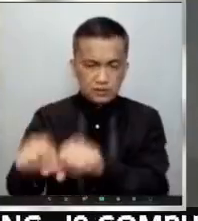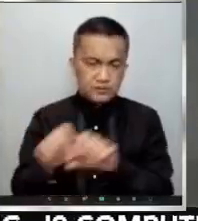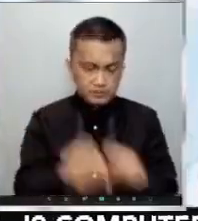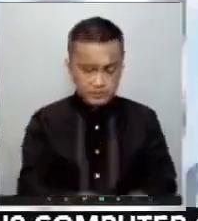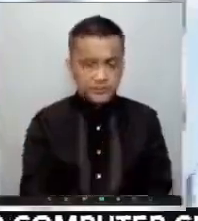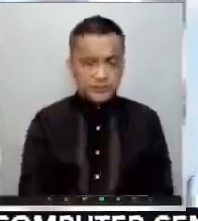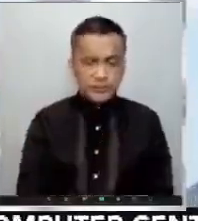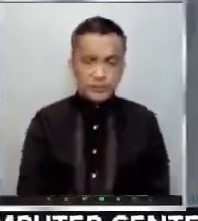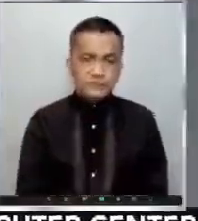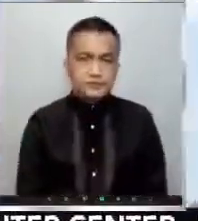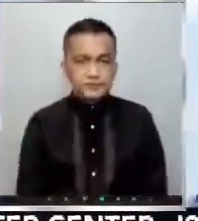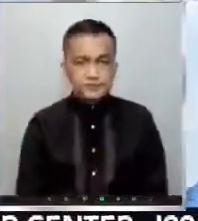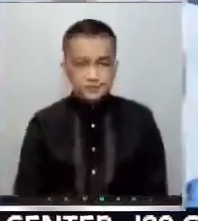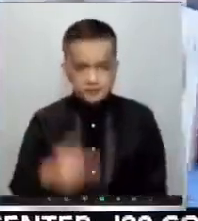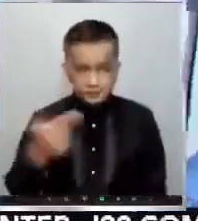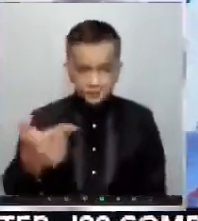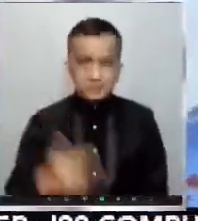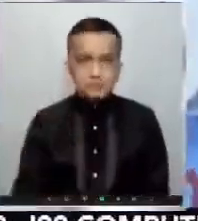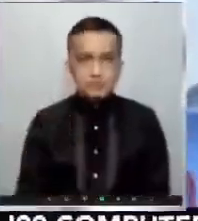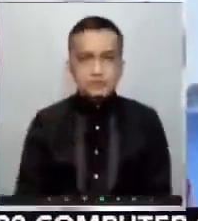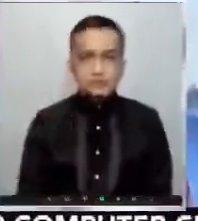Anda.